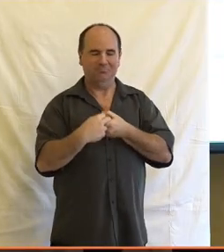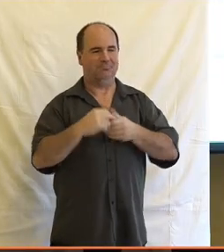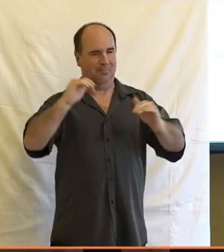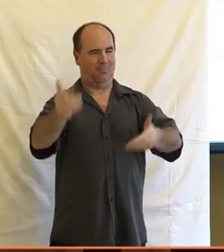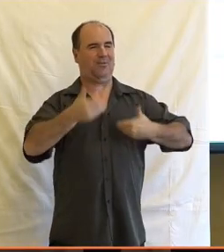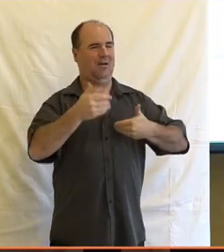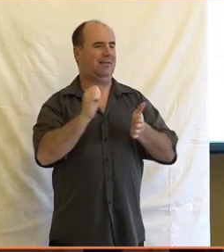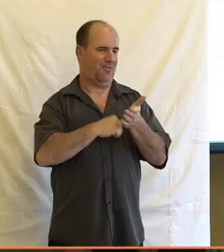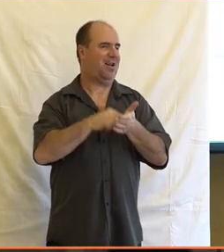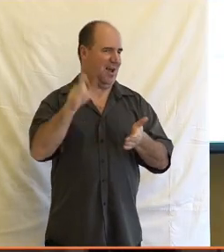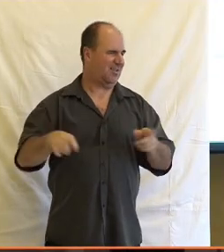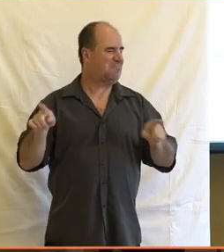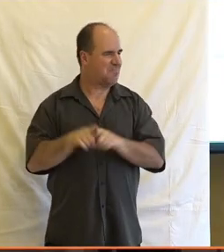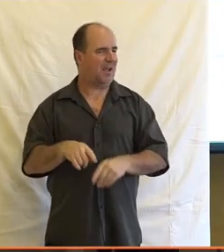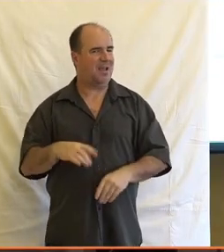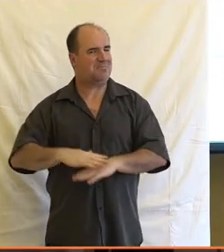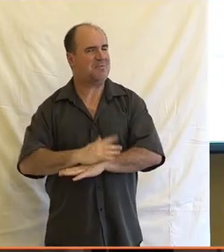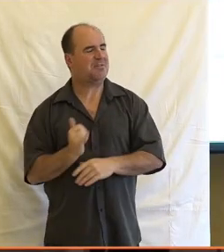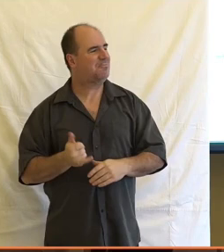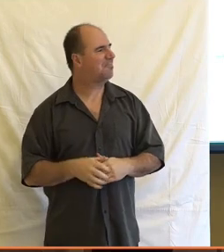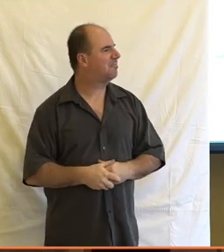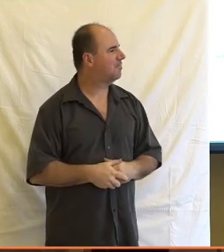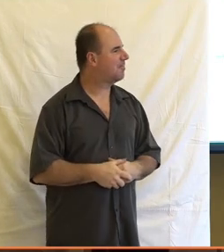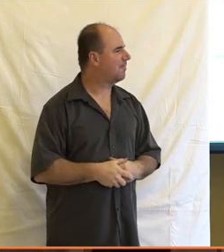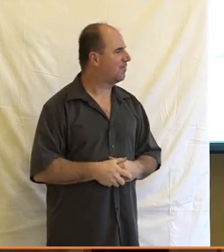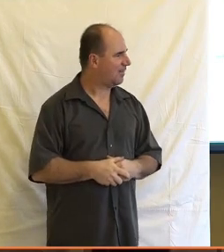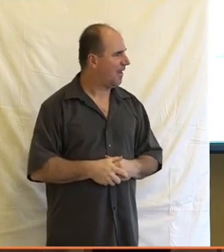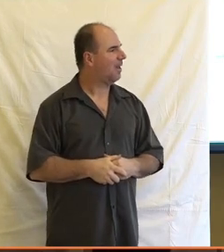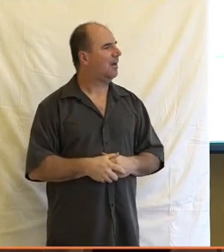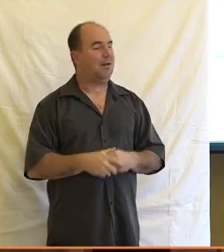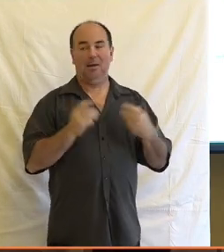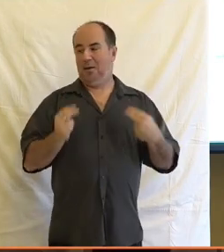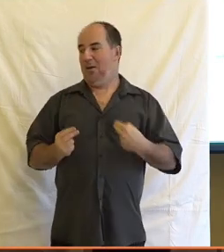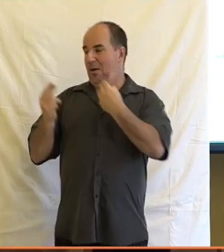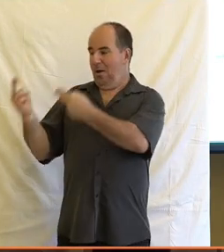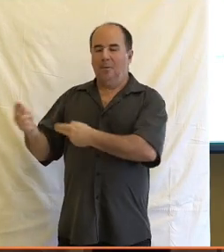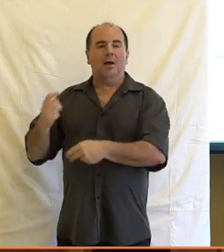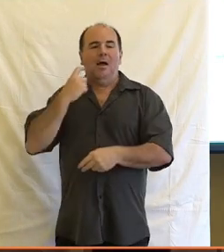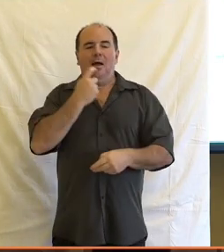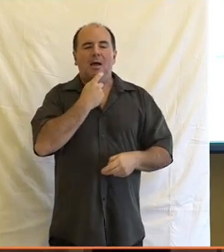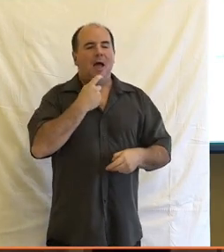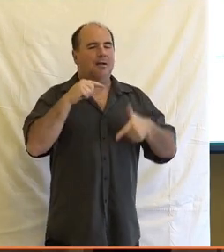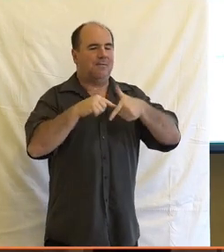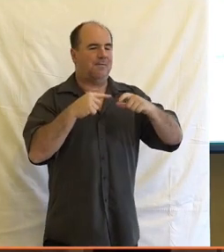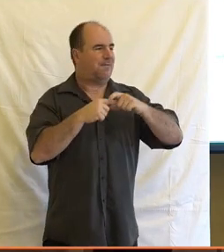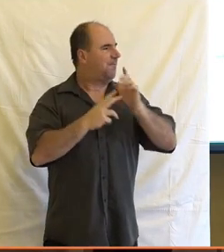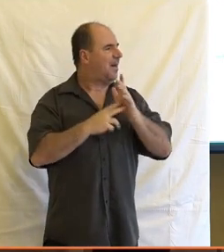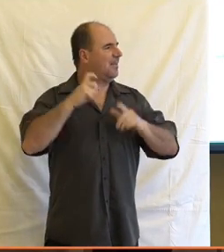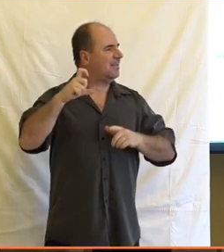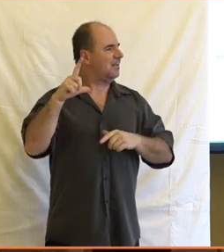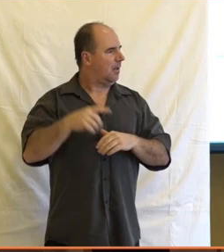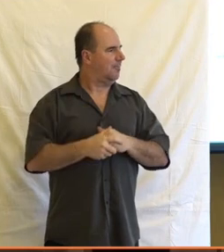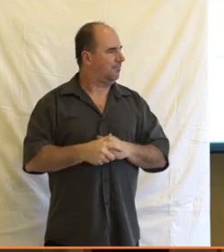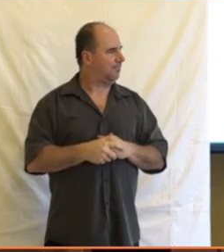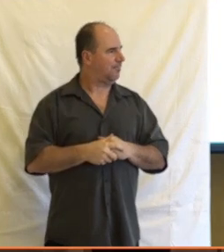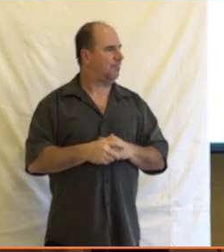Děkuji moc. A já bych přišla teda k Honzovi Fenclovi. Možná na začátek, abychom to trošku teď odpoledne odlehčili,